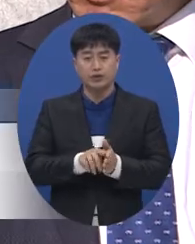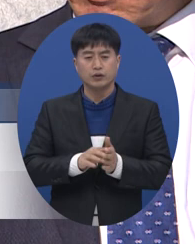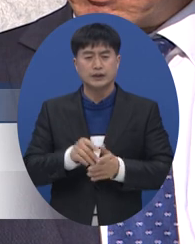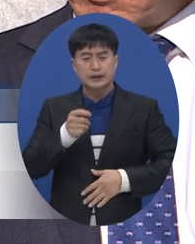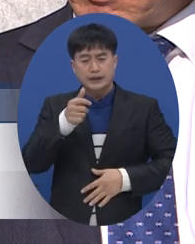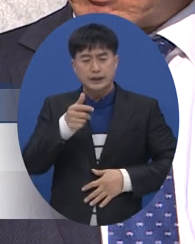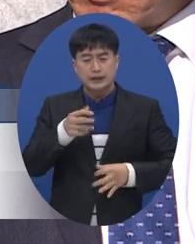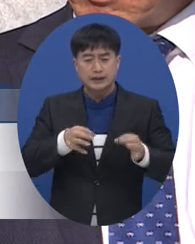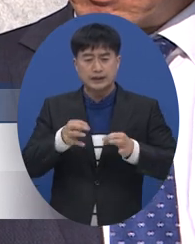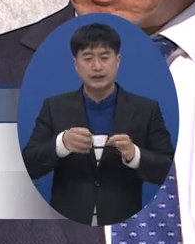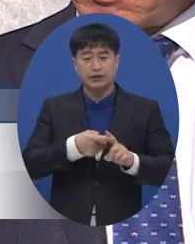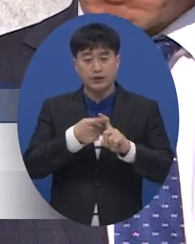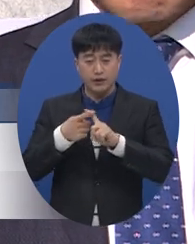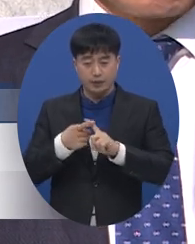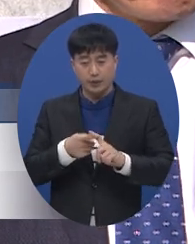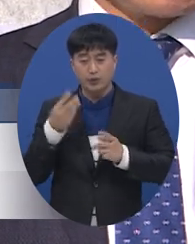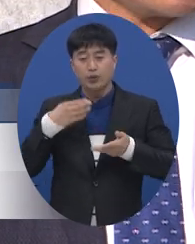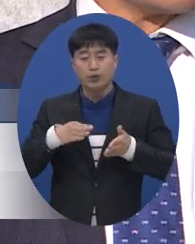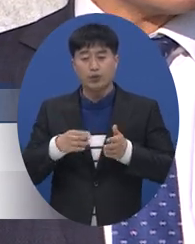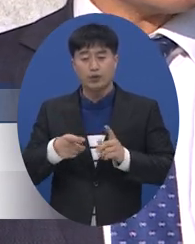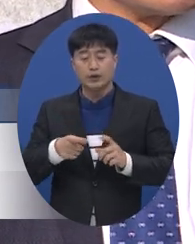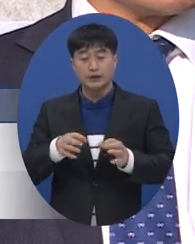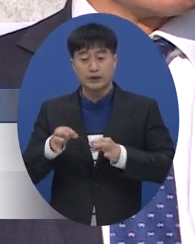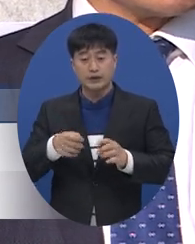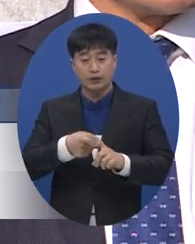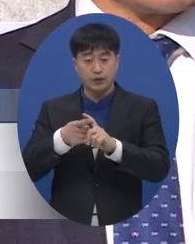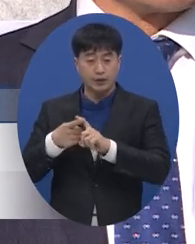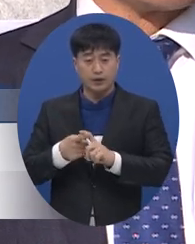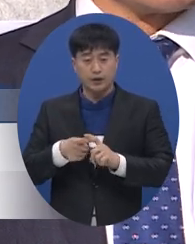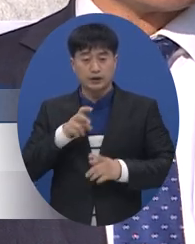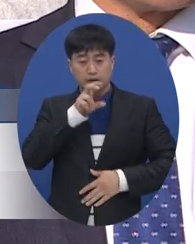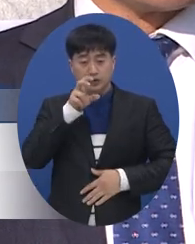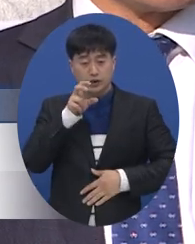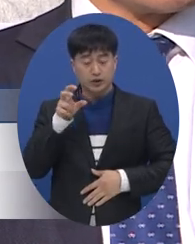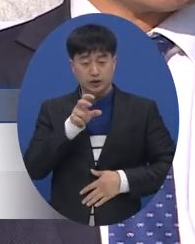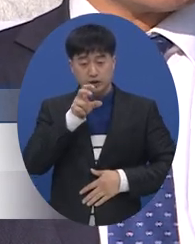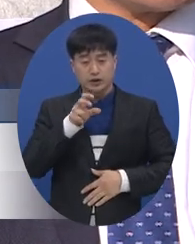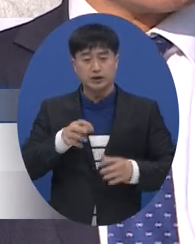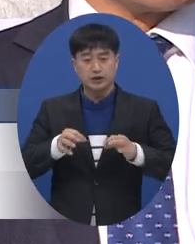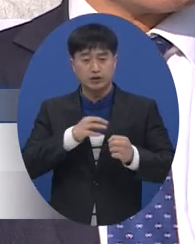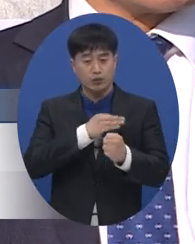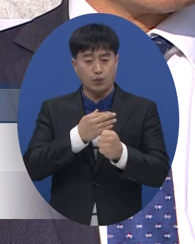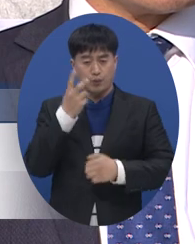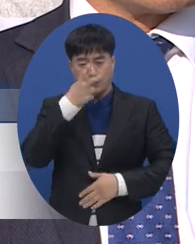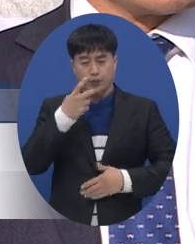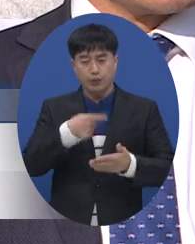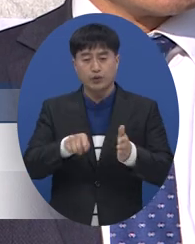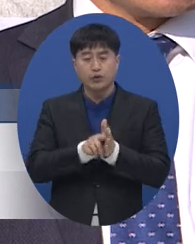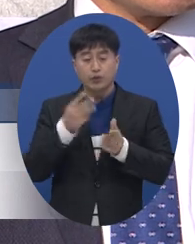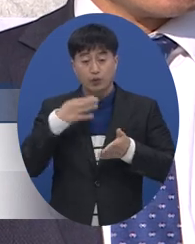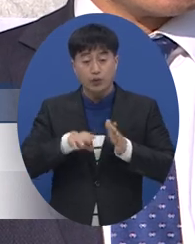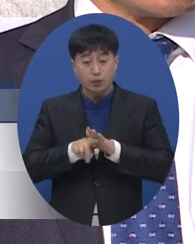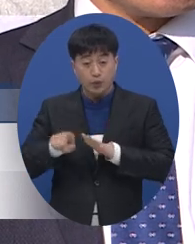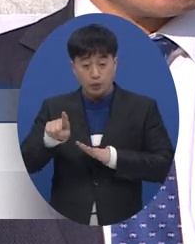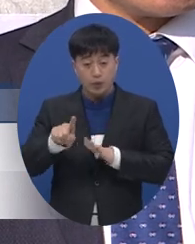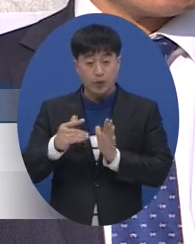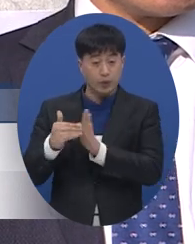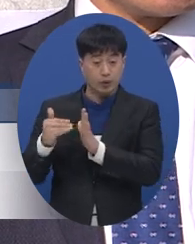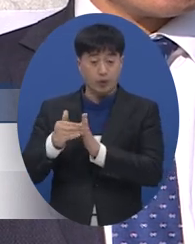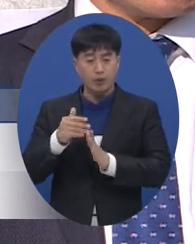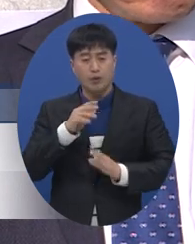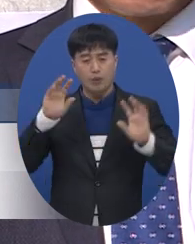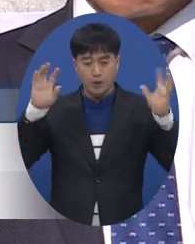소상공인연합회와 경기도 상인연합회는 골목 상권을 보유하려는 경기도의 선제적 대응에 대해 매우 환영하며 앞으로도